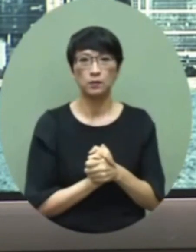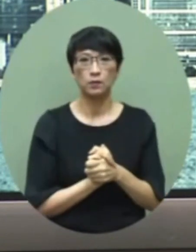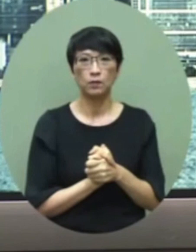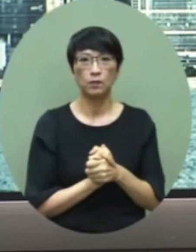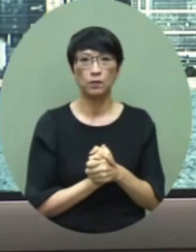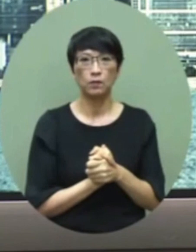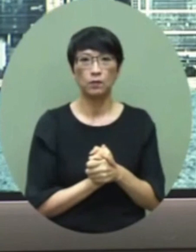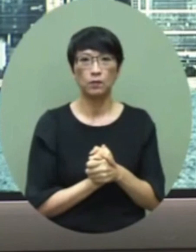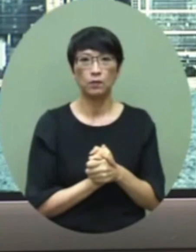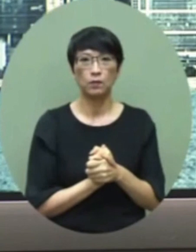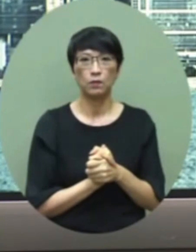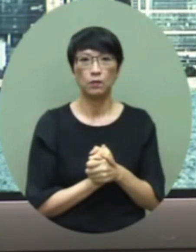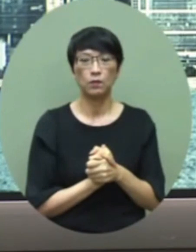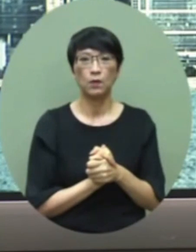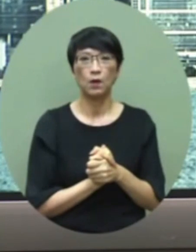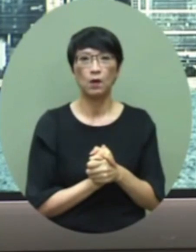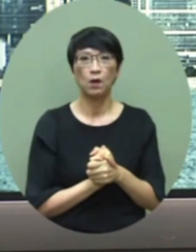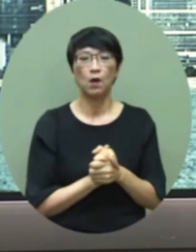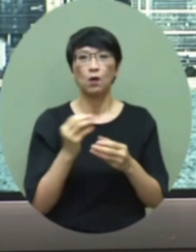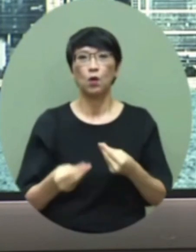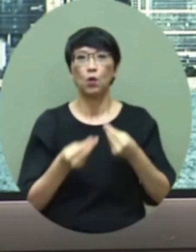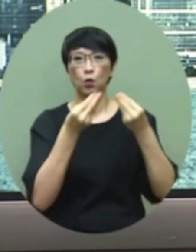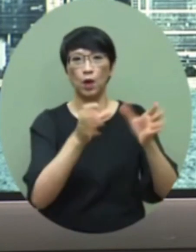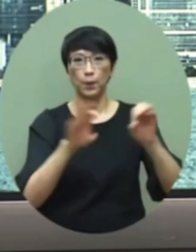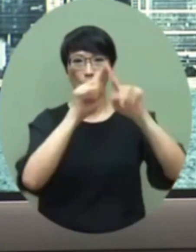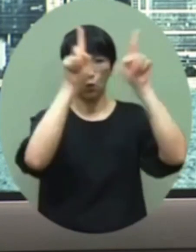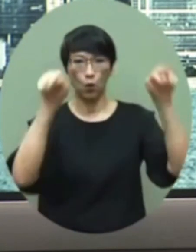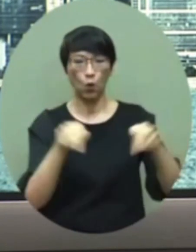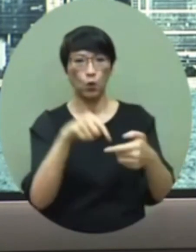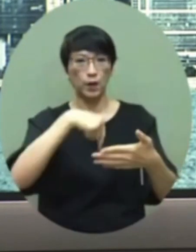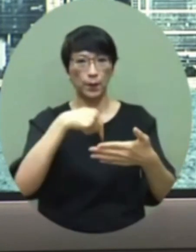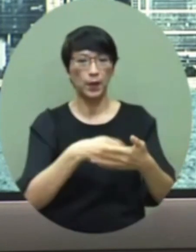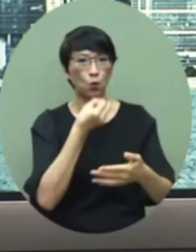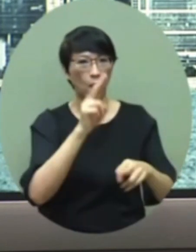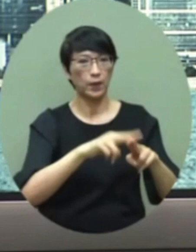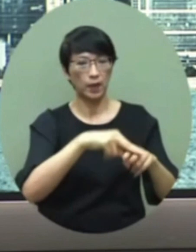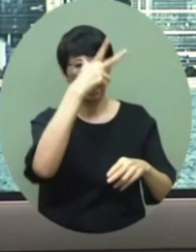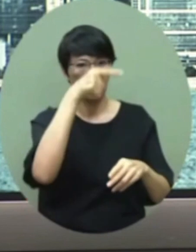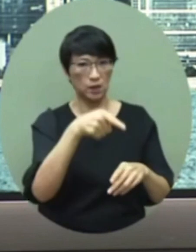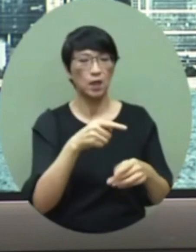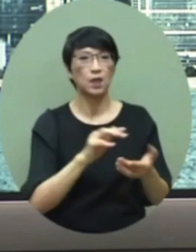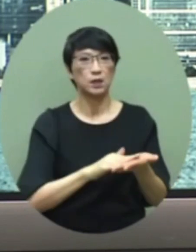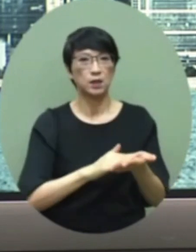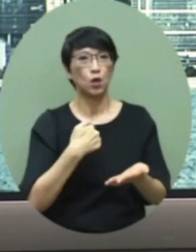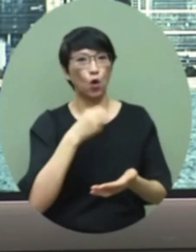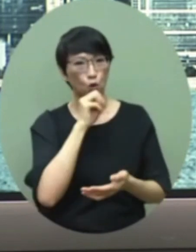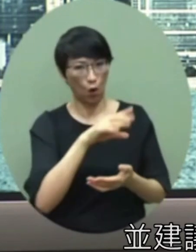我將會在向中央人民政府提交的報告裏面講及這個案